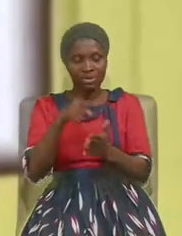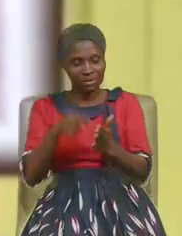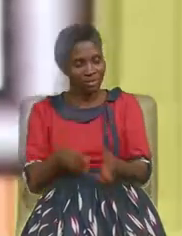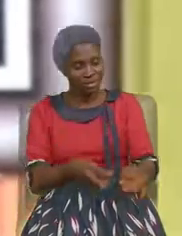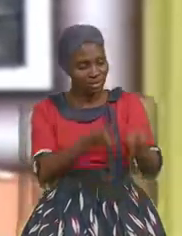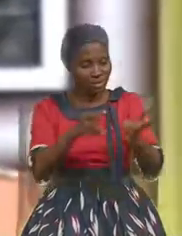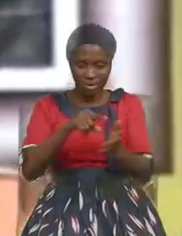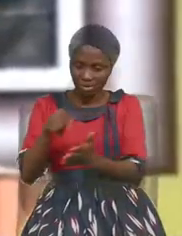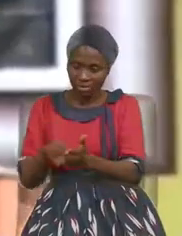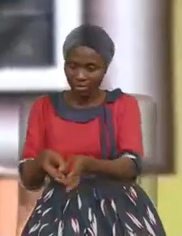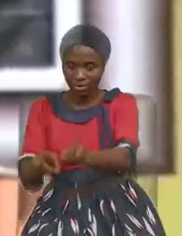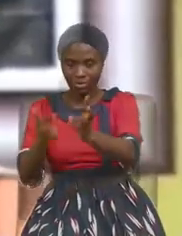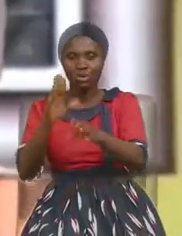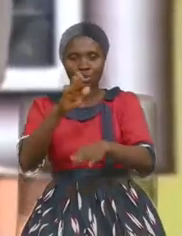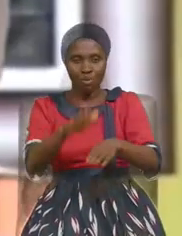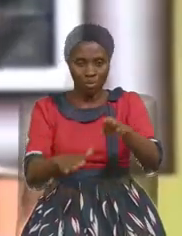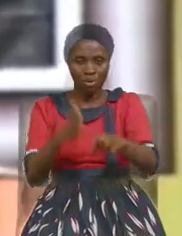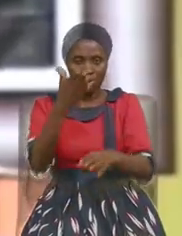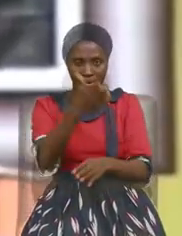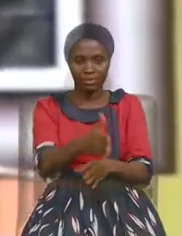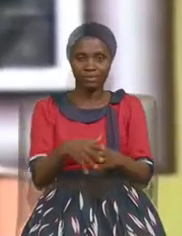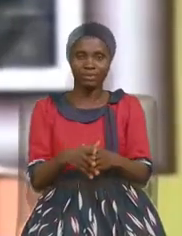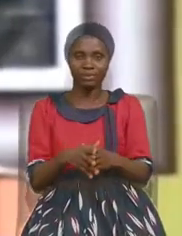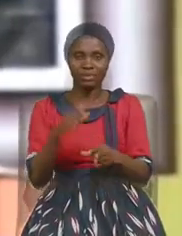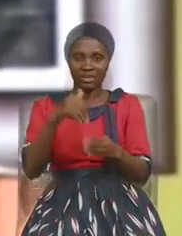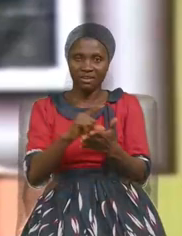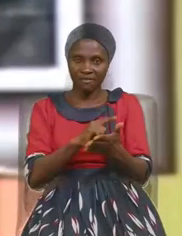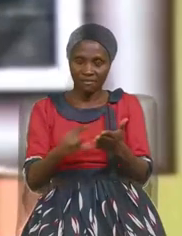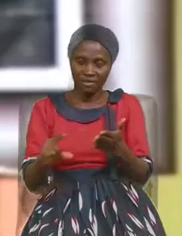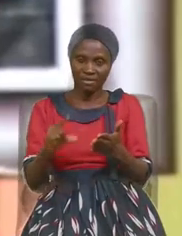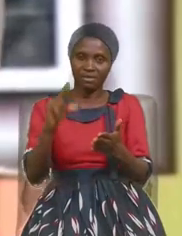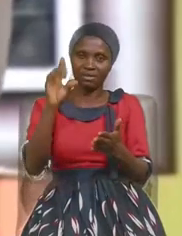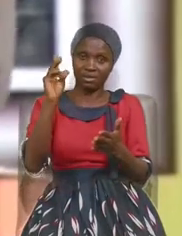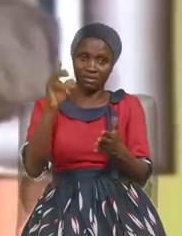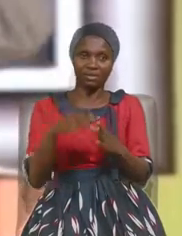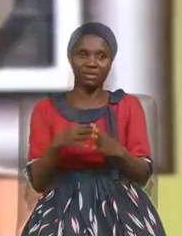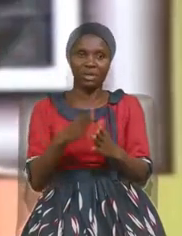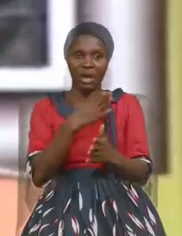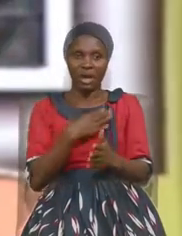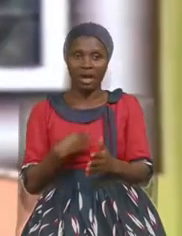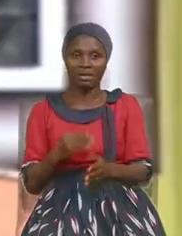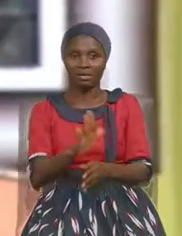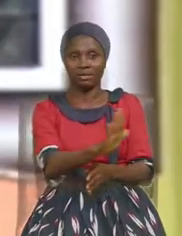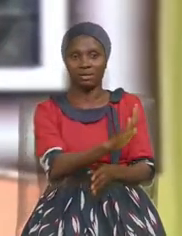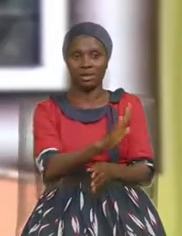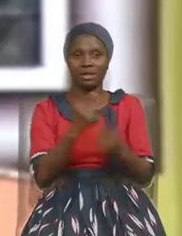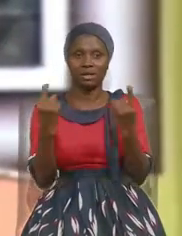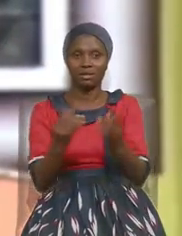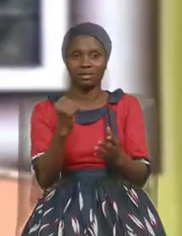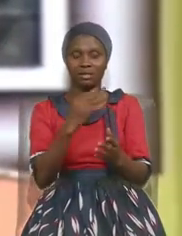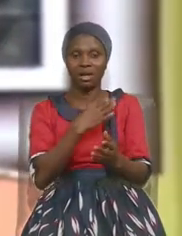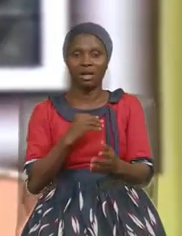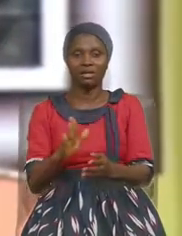Marche-y. Et dans le verset 17. Et je ne me souviendrai plus de leurs péchés ni